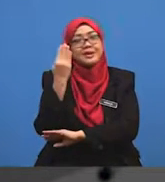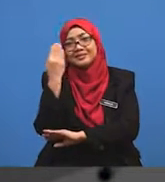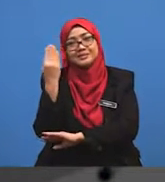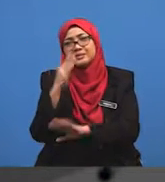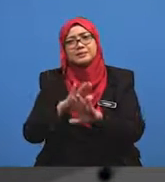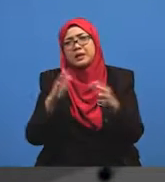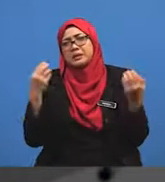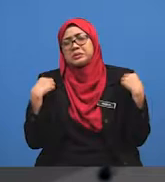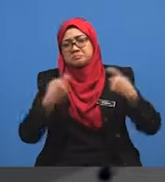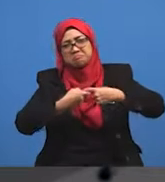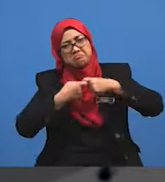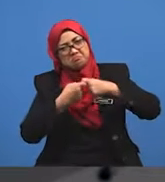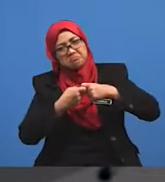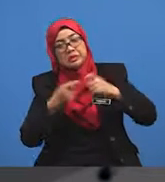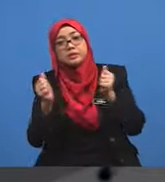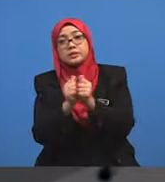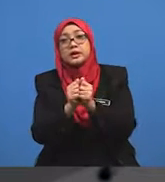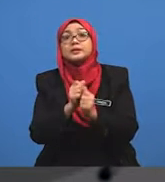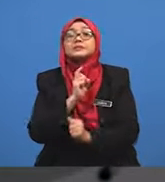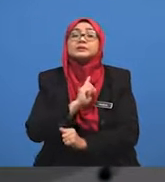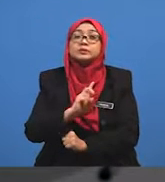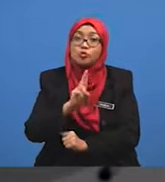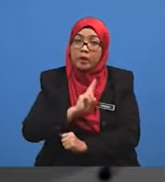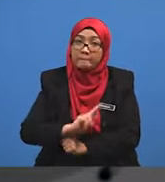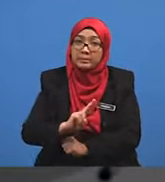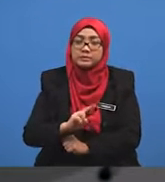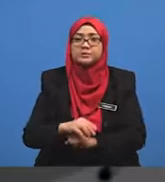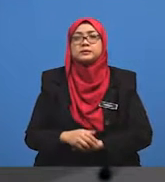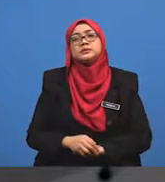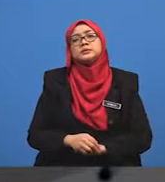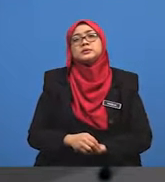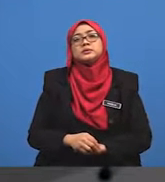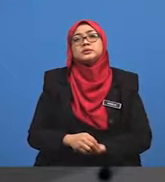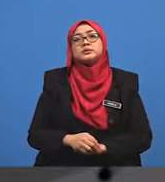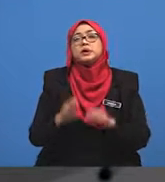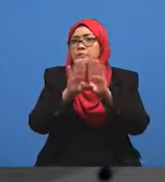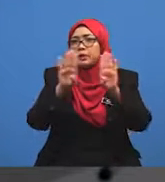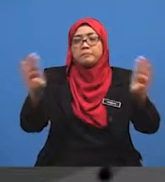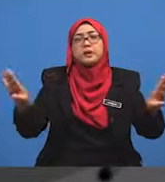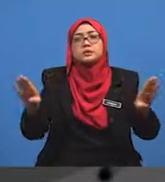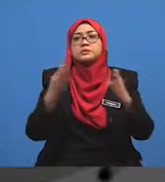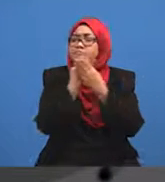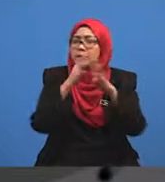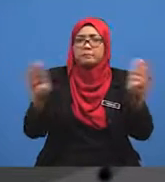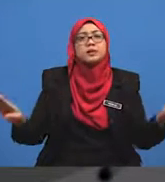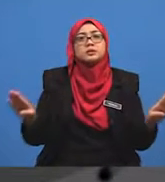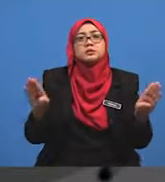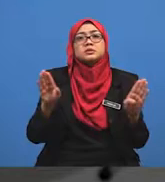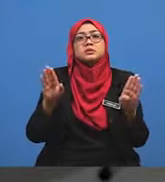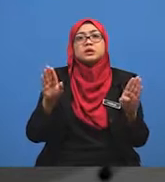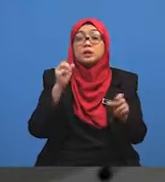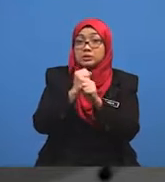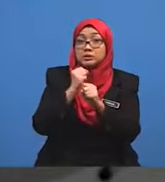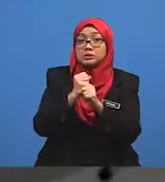agama. Pekerjaan biasa yang tidak bersandar pada mana-mana agama adalah bebas dijawat oleh penganut semua agama.